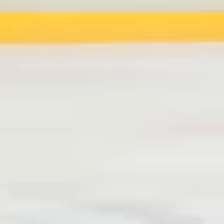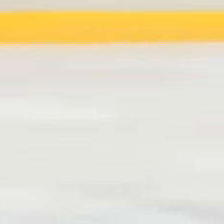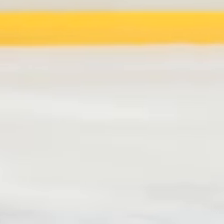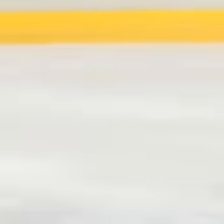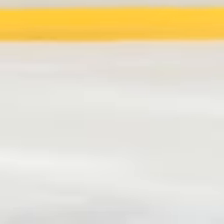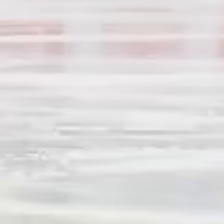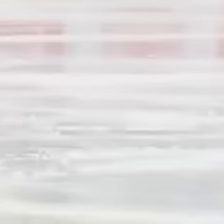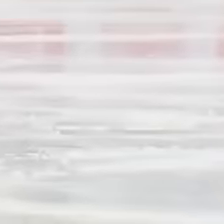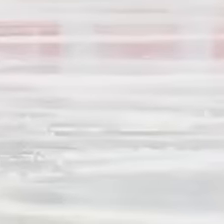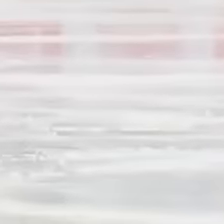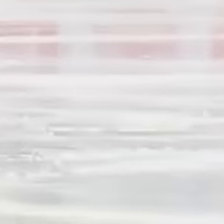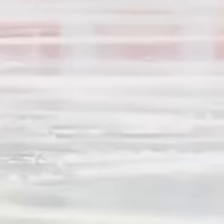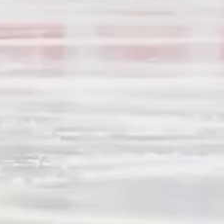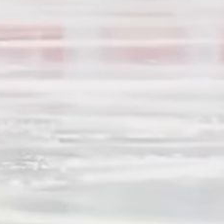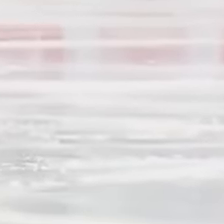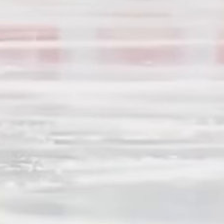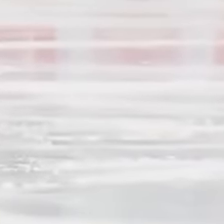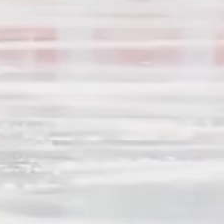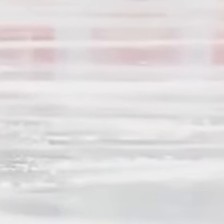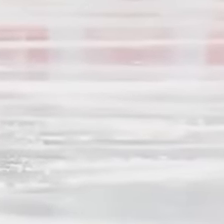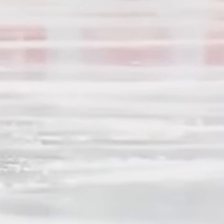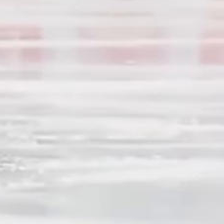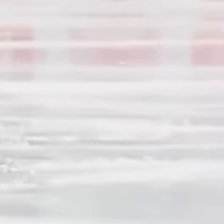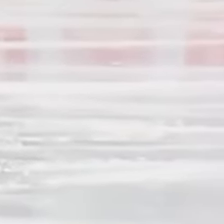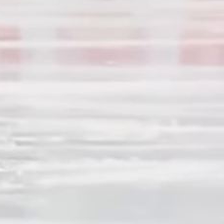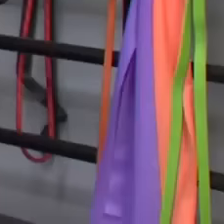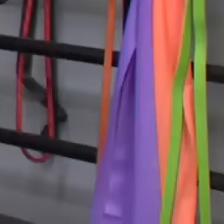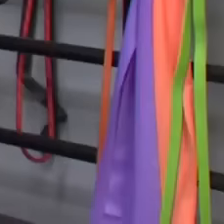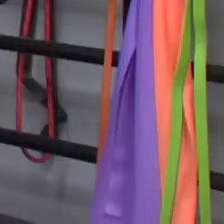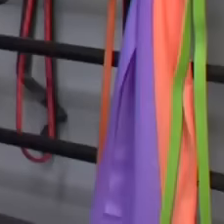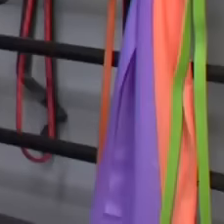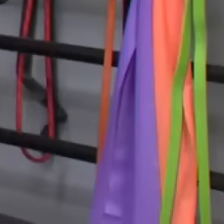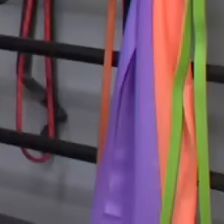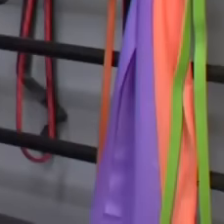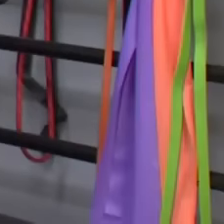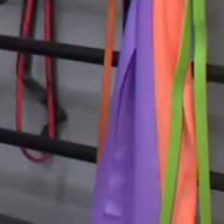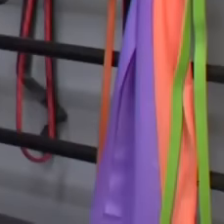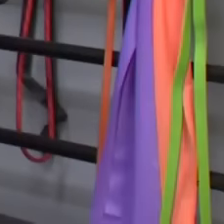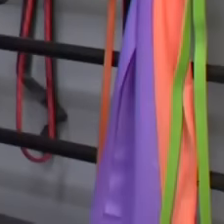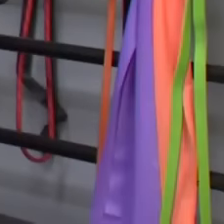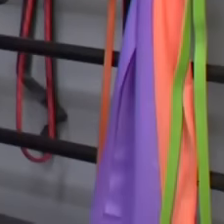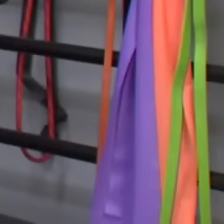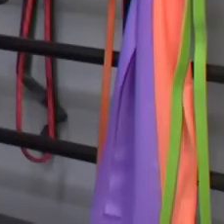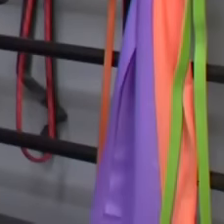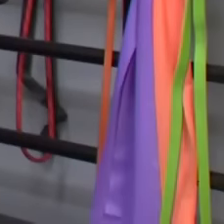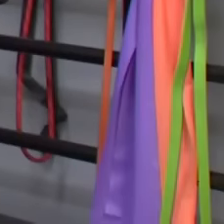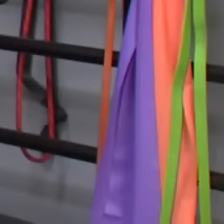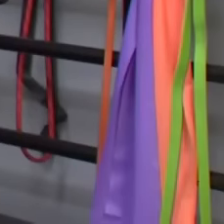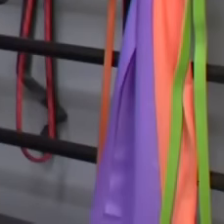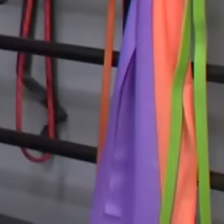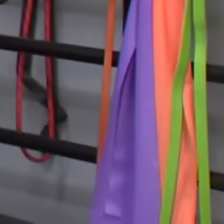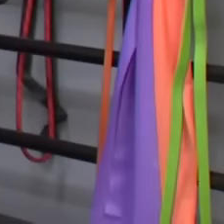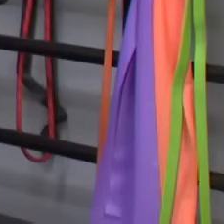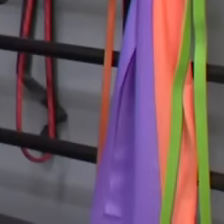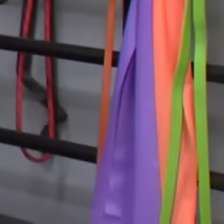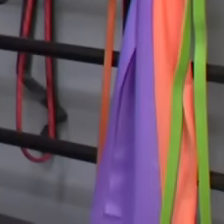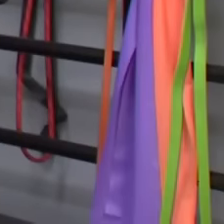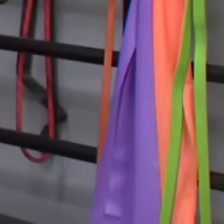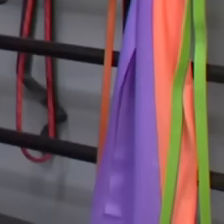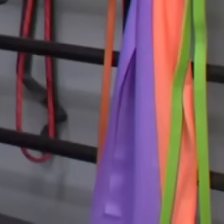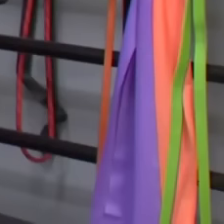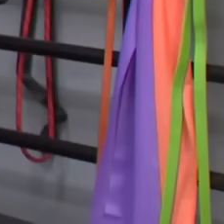보냈는데 이젠 지켜봐야 할 선수가 하나 더 늘었습니다. 민기야 열심히 준비했으니까 긴장하지